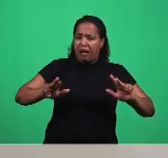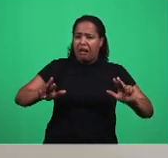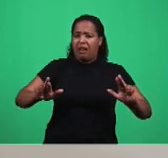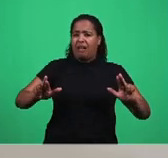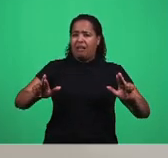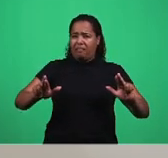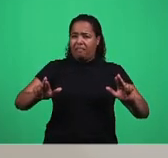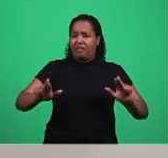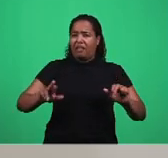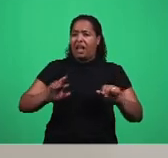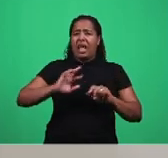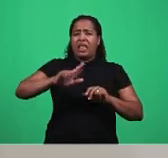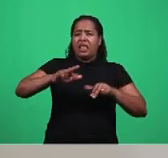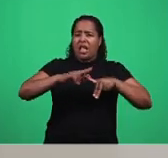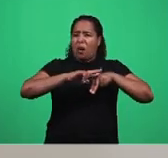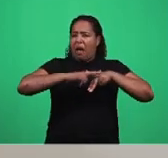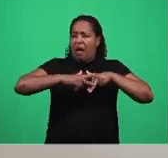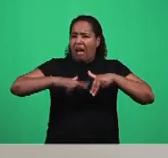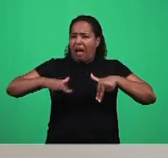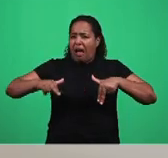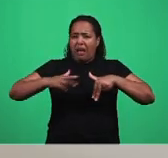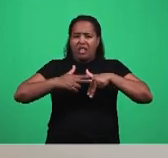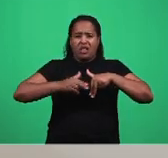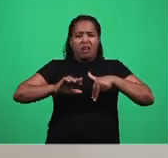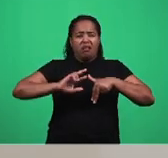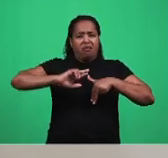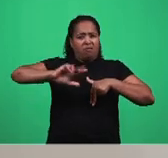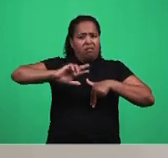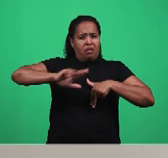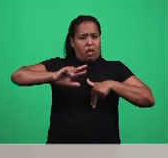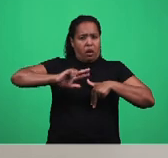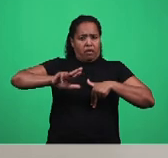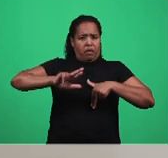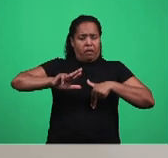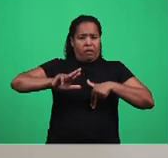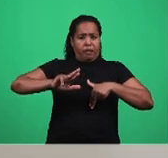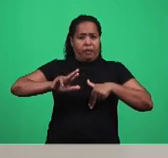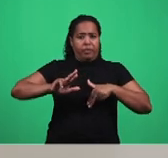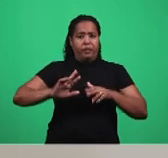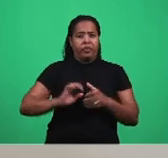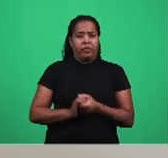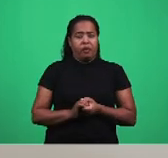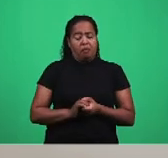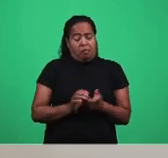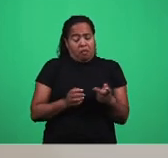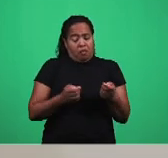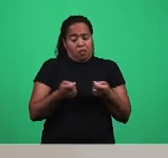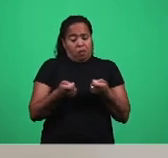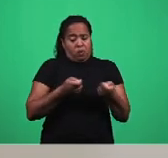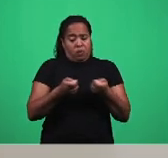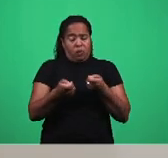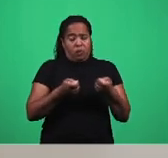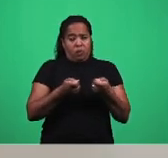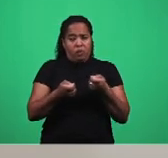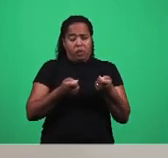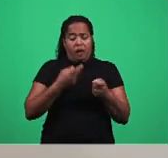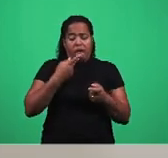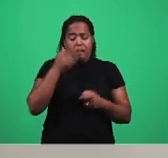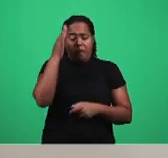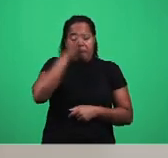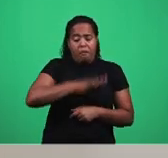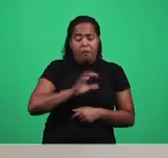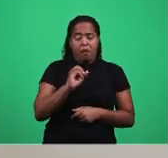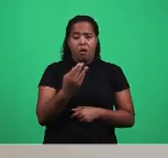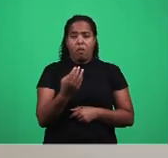non, c'est plus cela. Ce n'est pas de notre objectif de parler de cela, ni parler mal ou